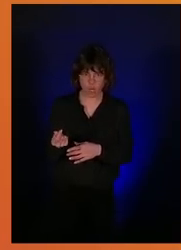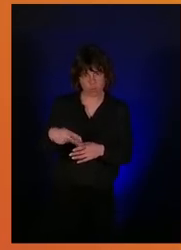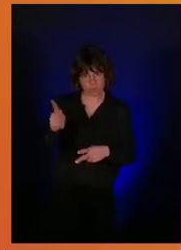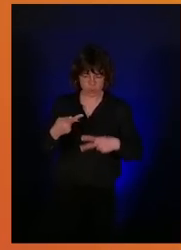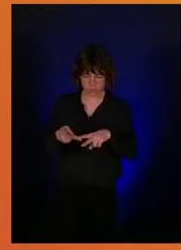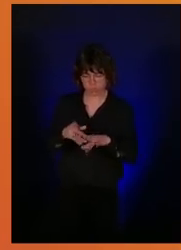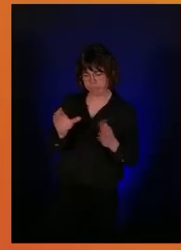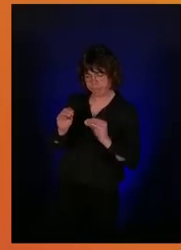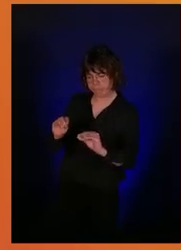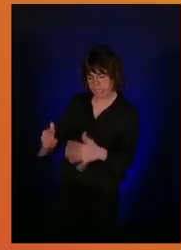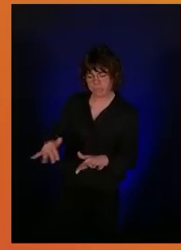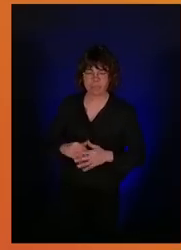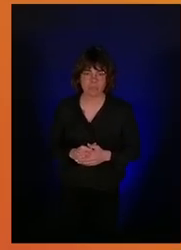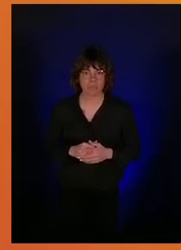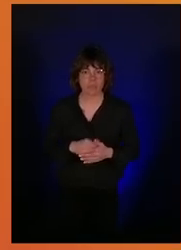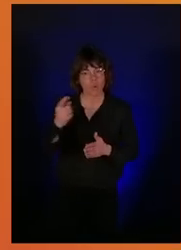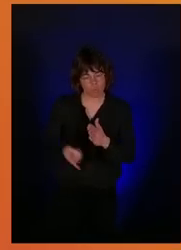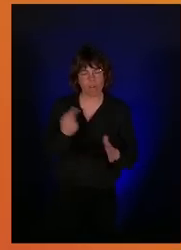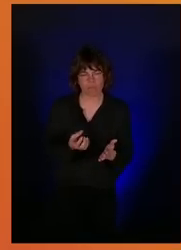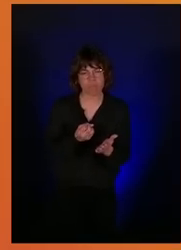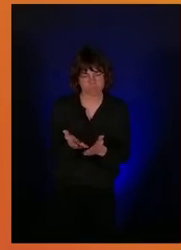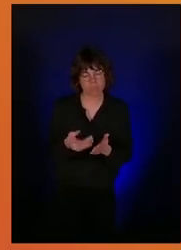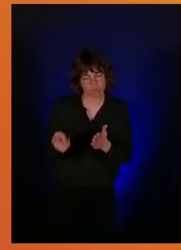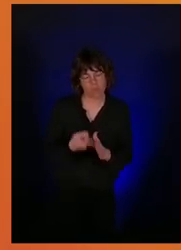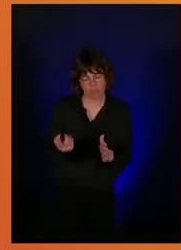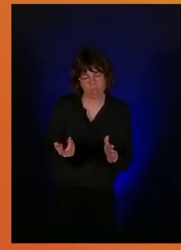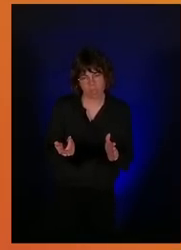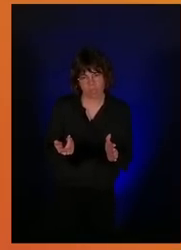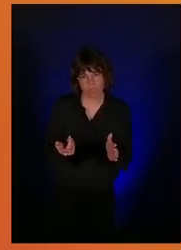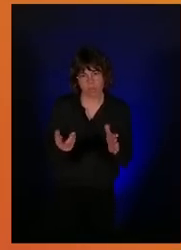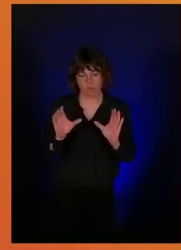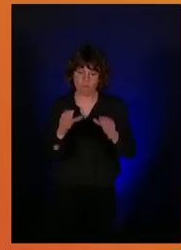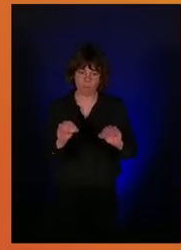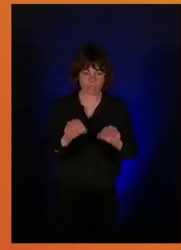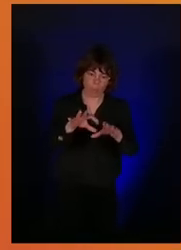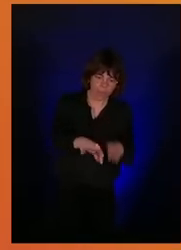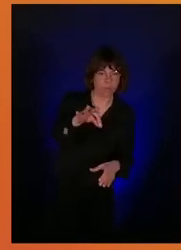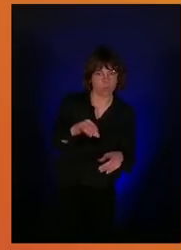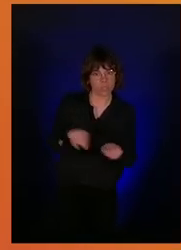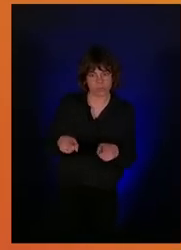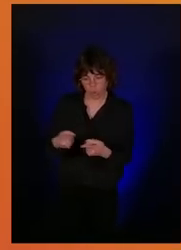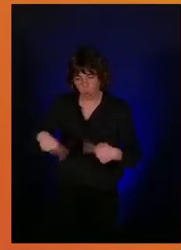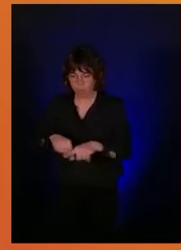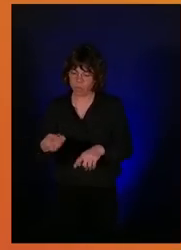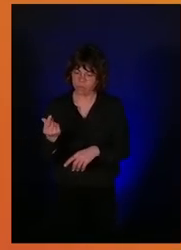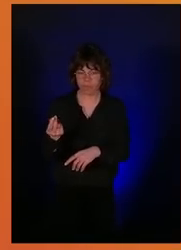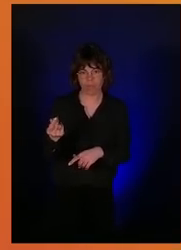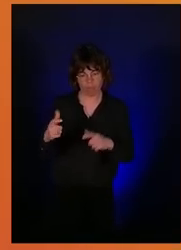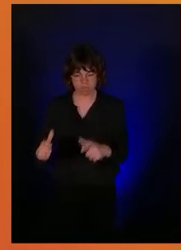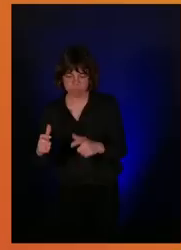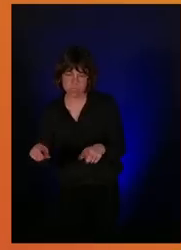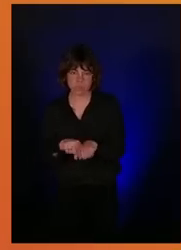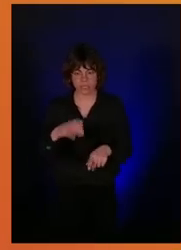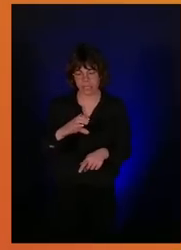outils de gestion. Nous réitérons le besoin de remettre en œuvre la formation des élus des commissions financières de contrôle du